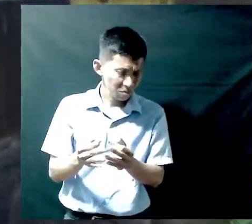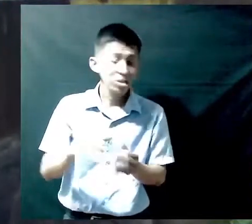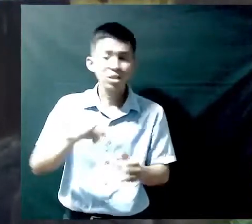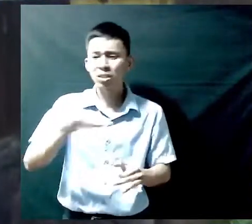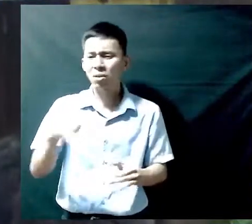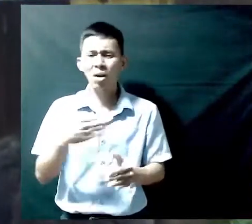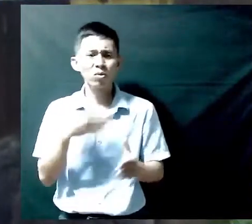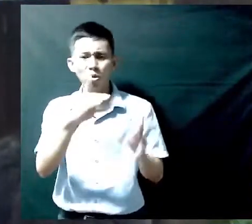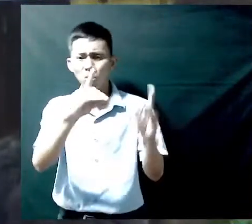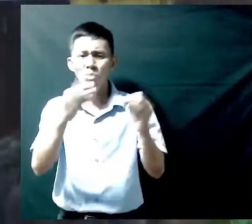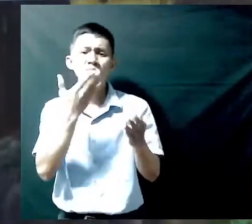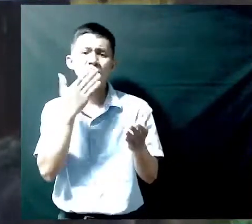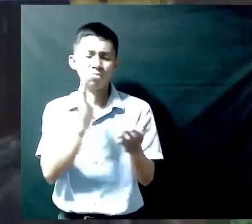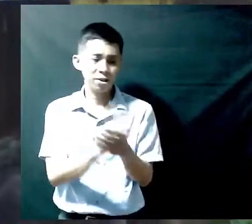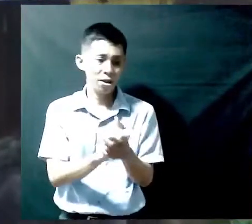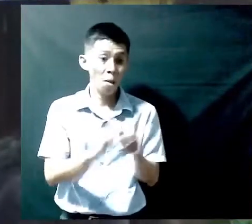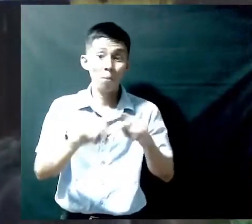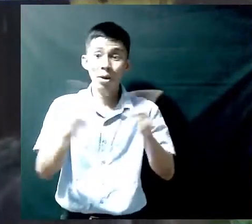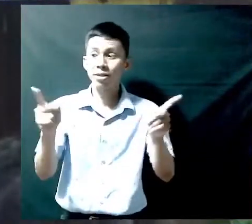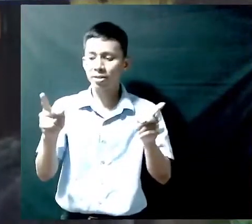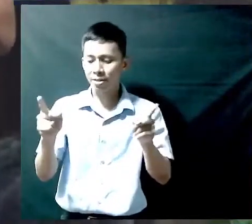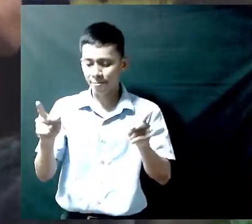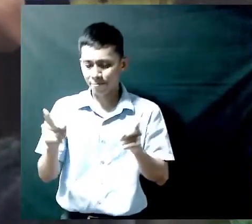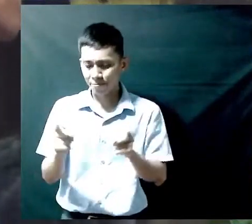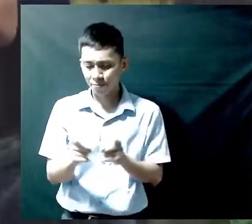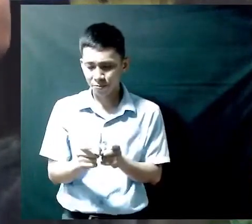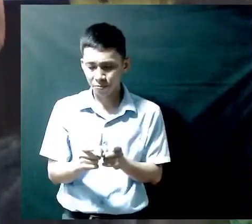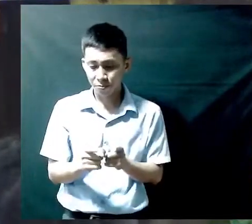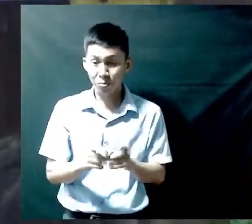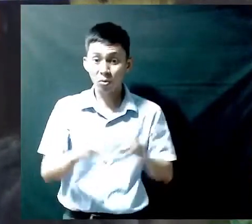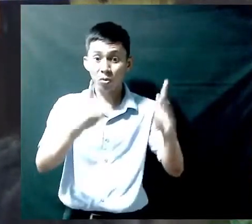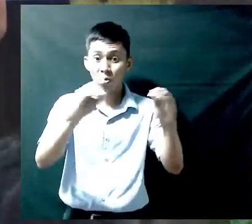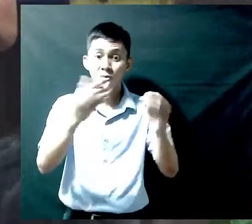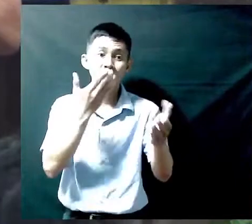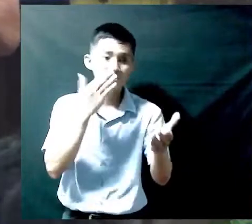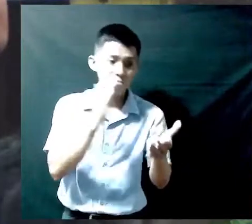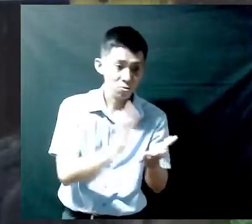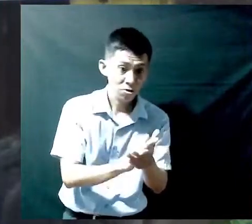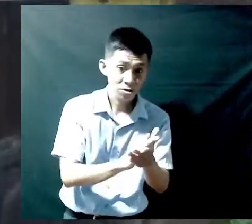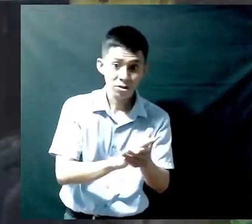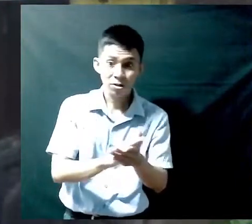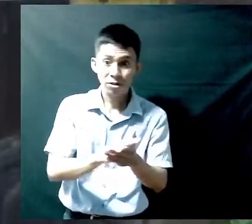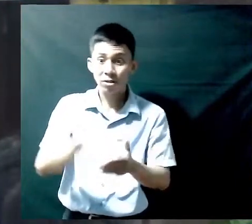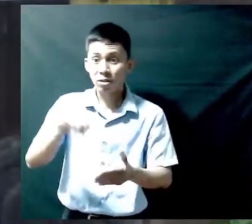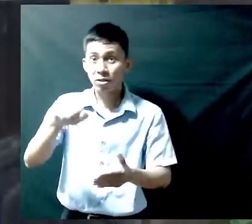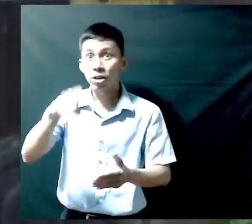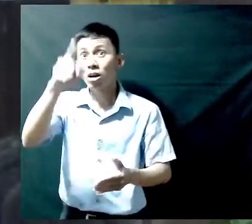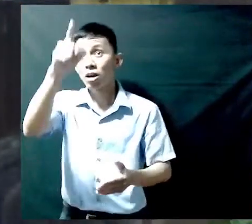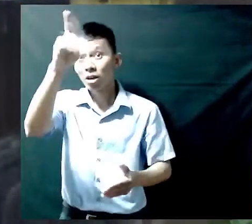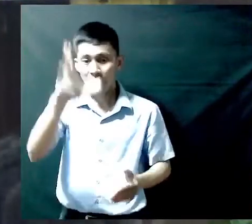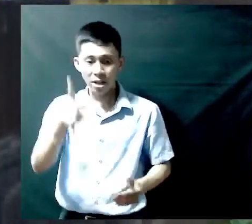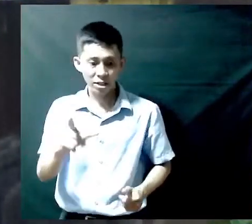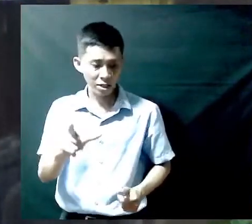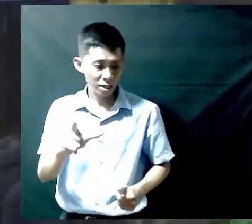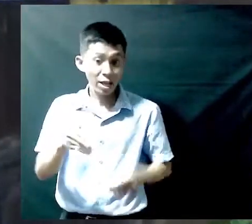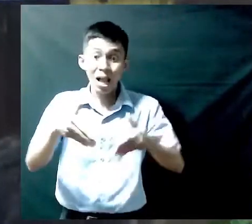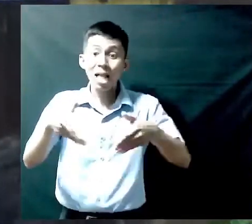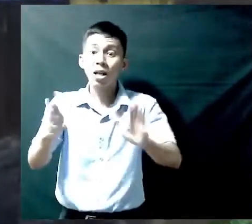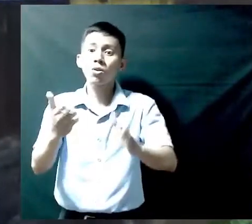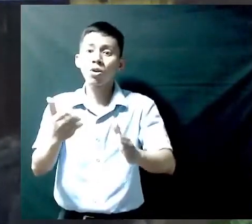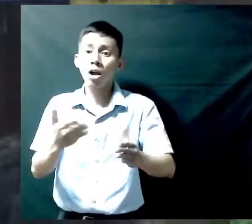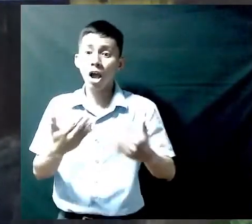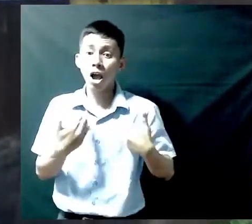kasamaan. But still, despite na gumawa ng kasamaan, the Lord permitted it and the Lord allowed it